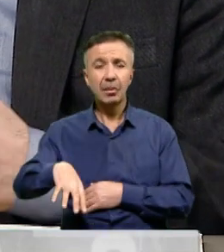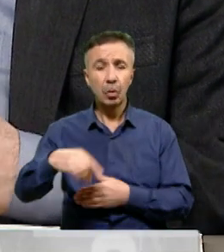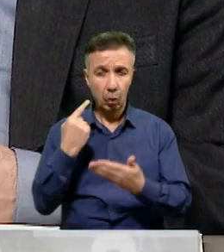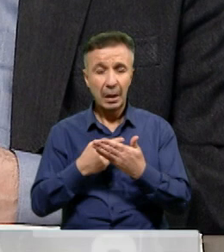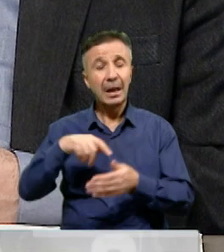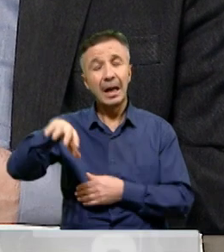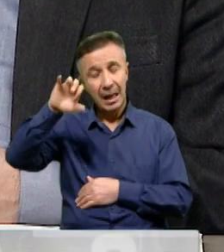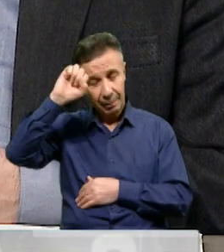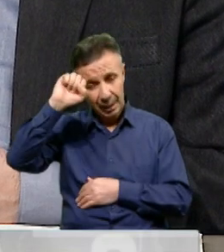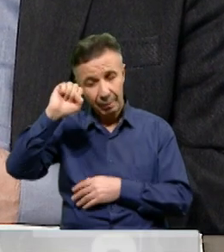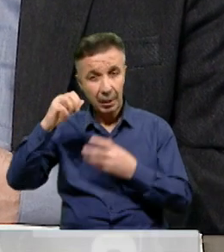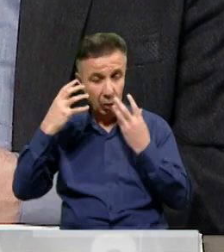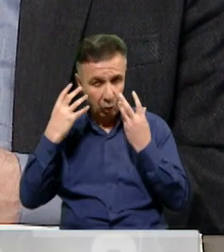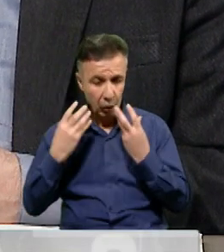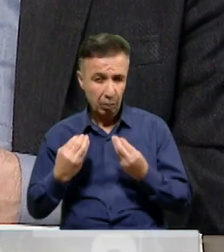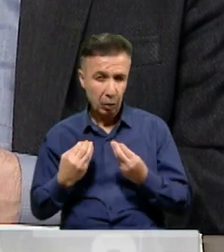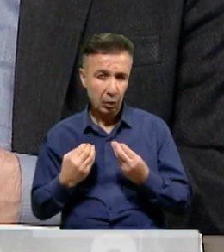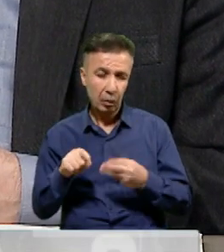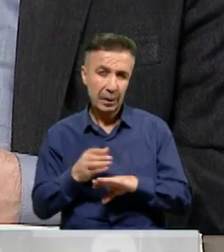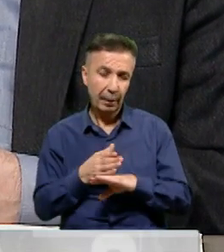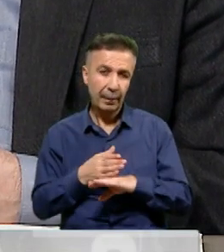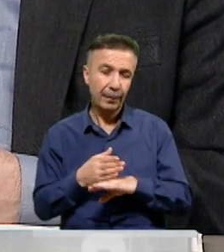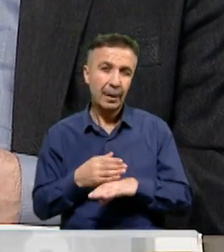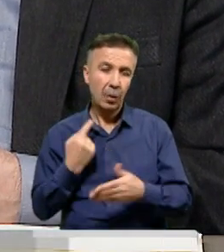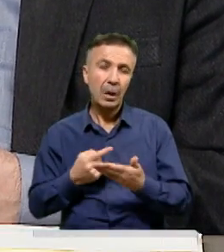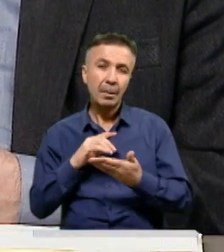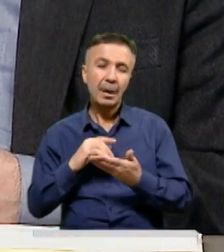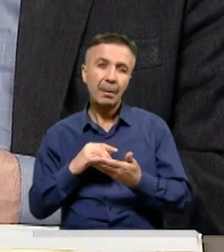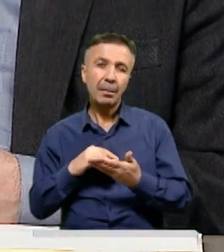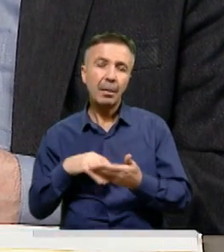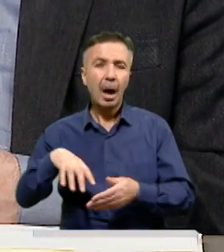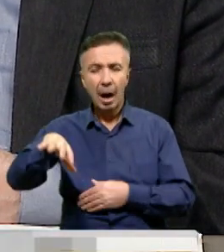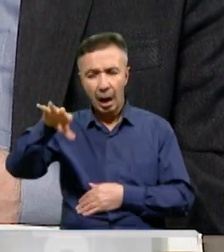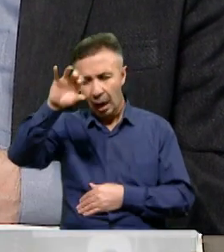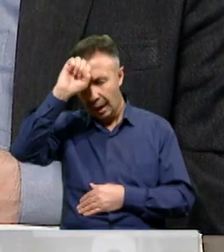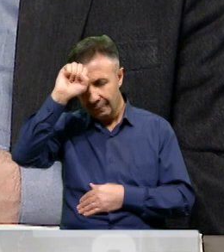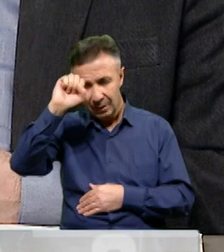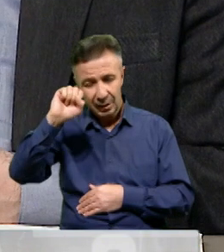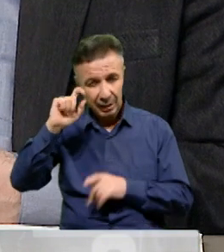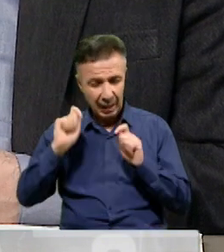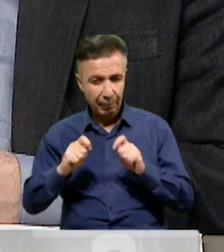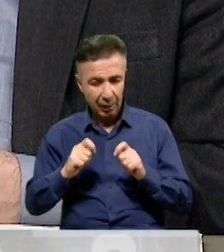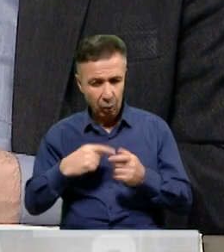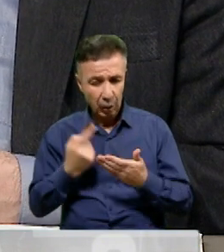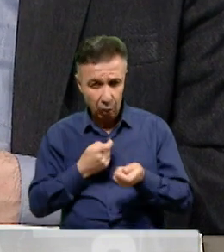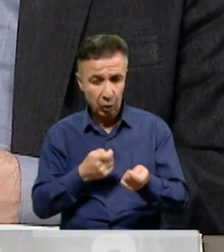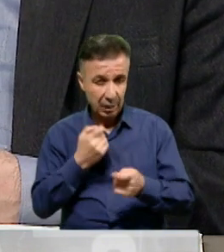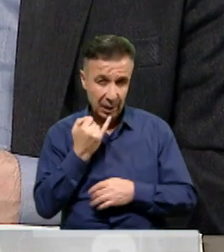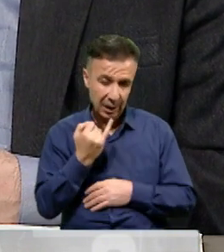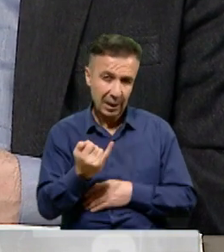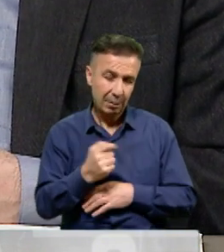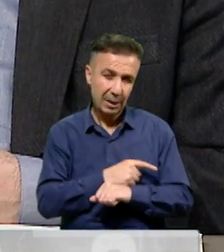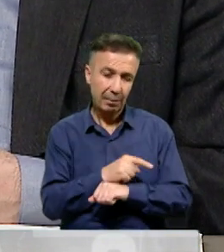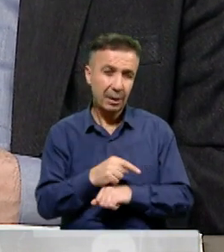ezberlemesiyle olmuştur. Onun için ben hafızlık yapan Kur'an kurslarını ziyaret ettiğimde o